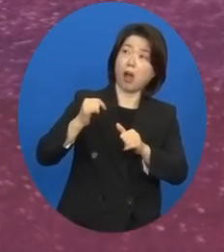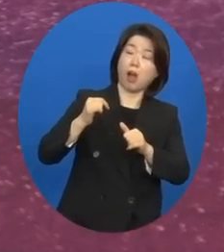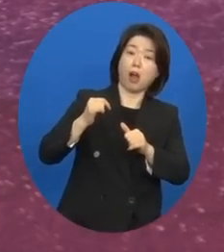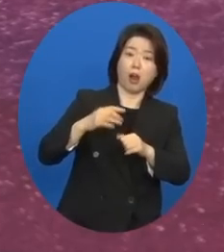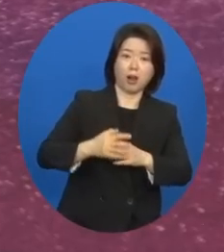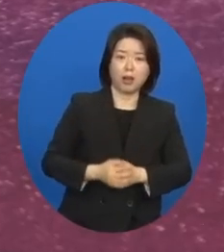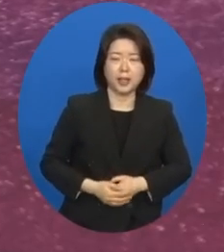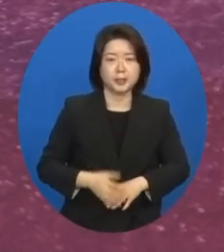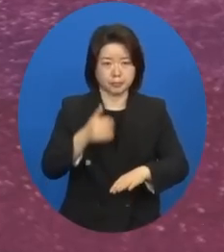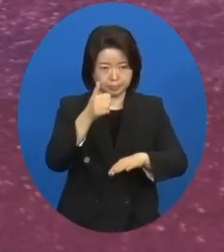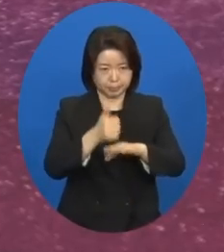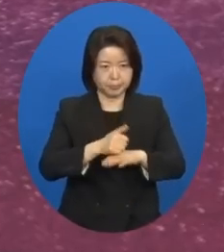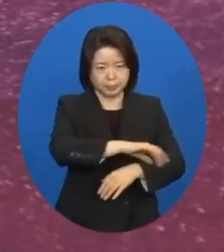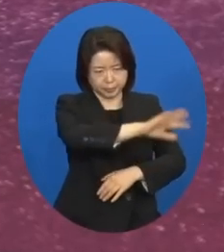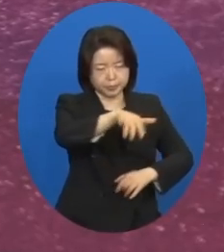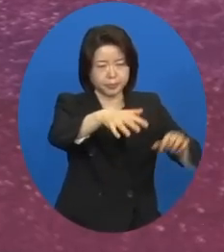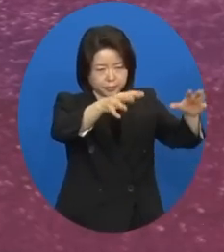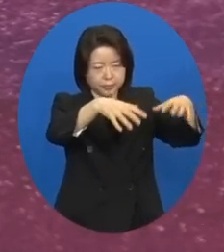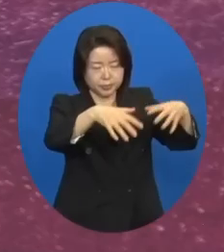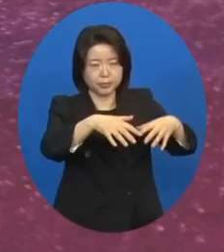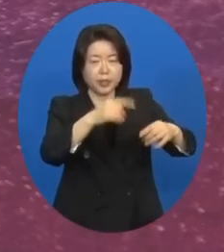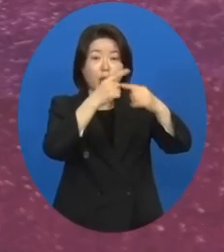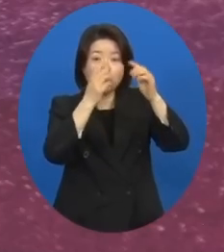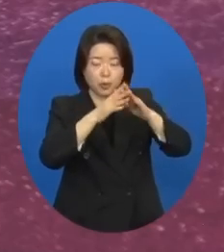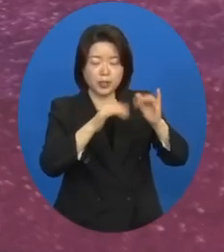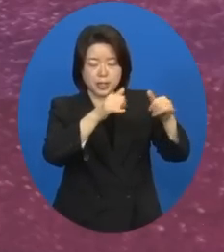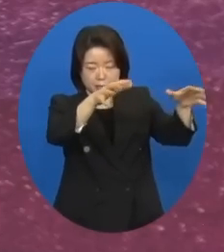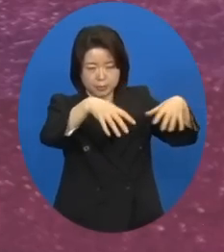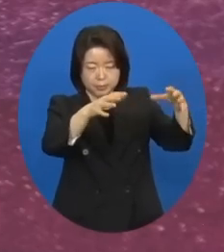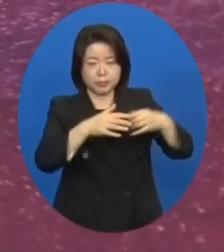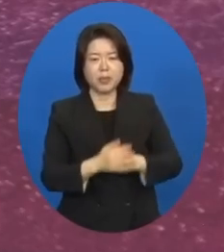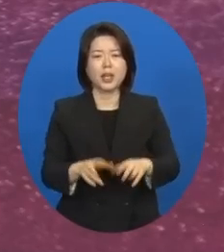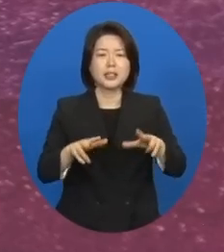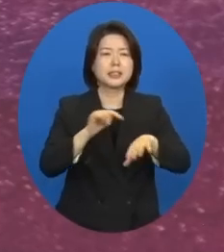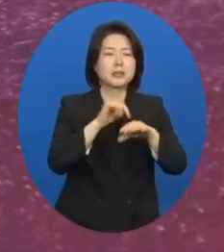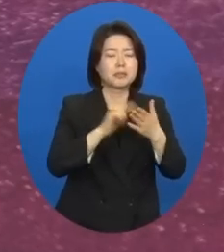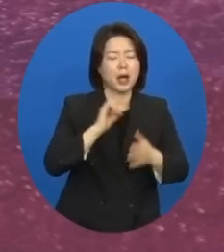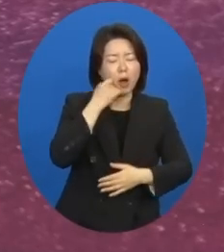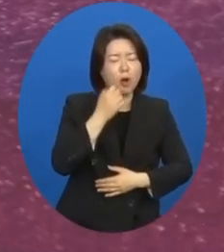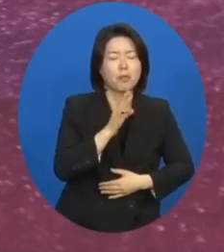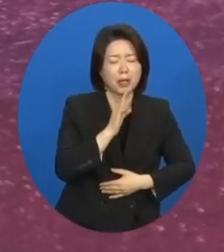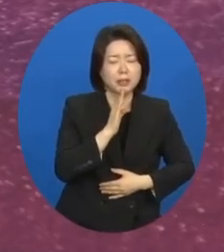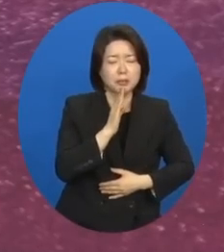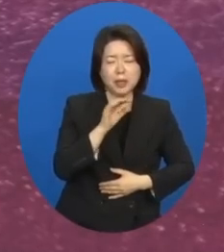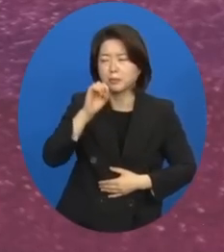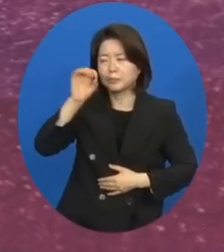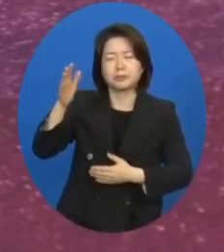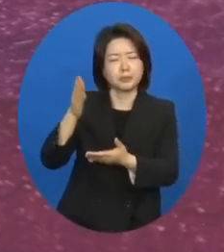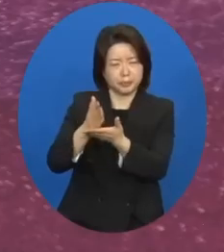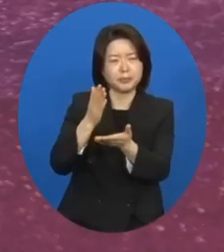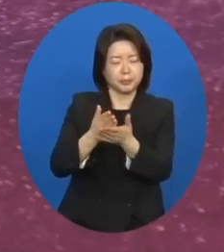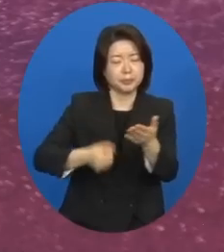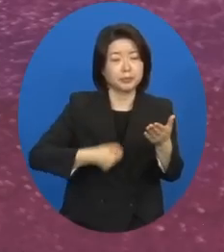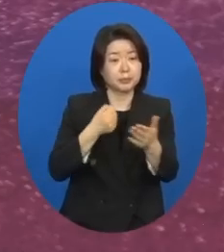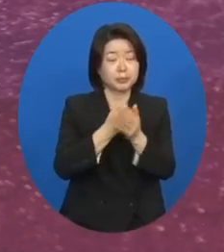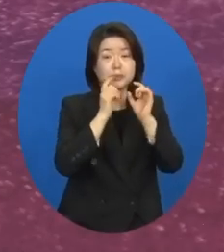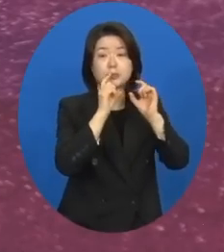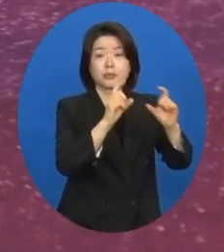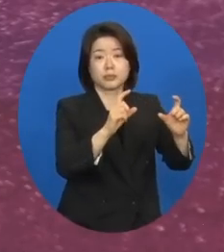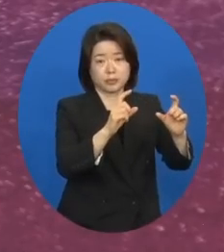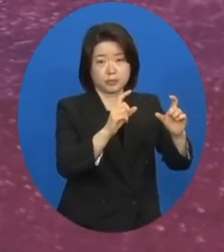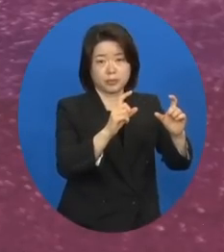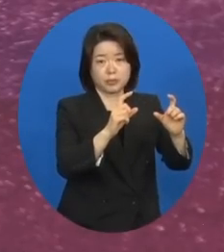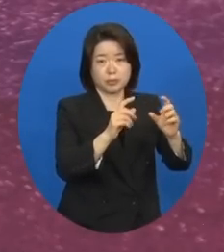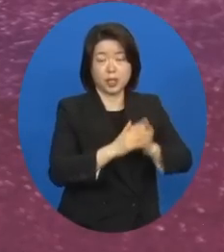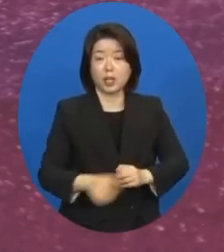결국 모든 성도님들을 모아놓고 비록 지금은 마음은 어렵지만 침묵하기로 결정을 했습니다. 정말